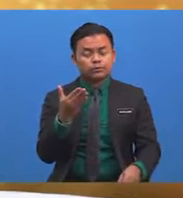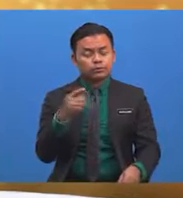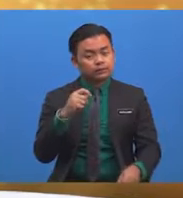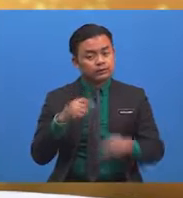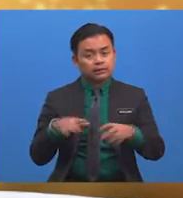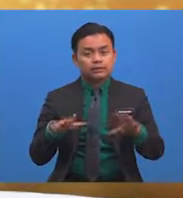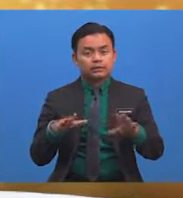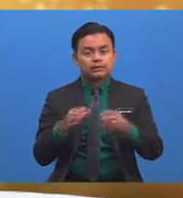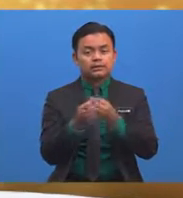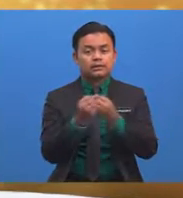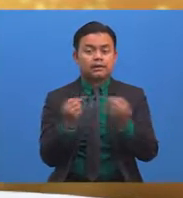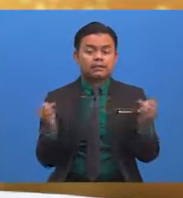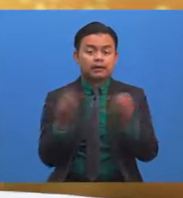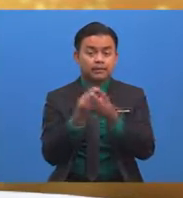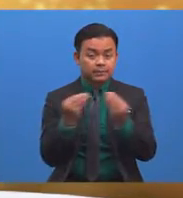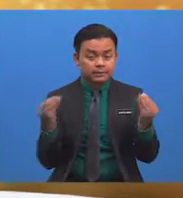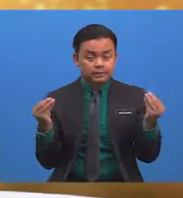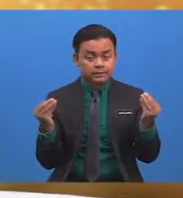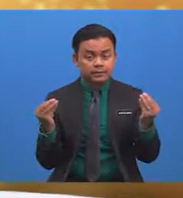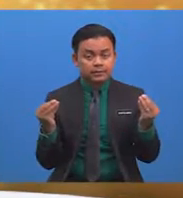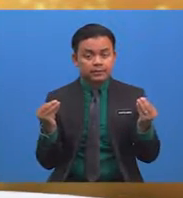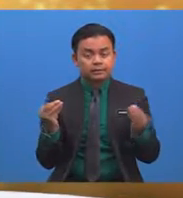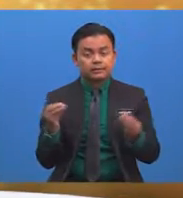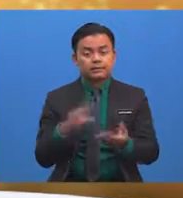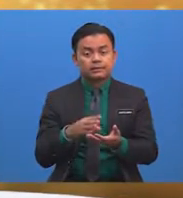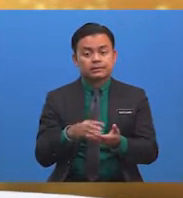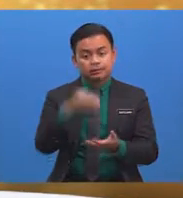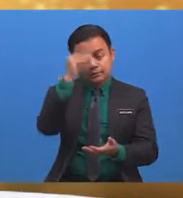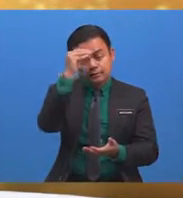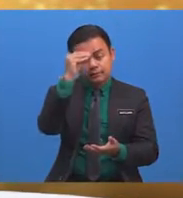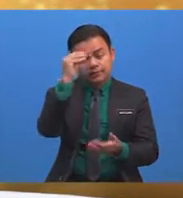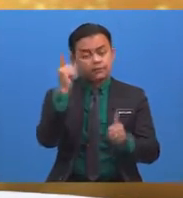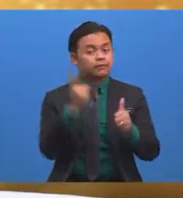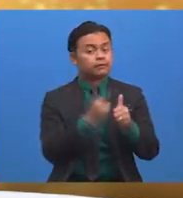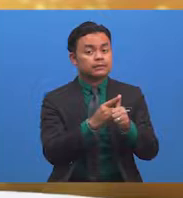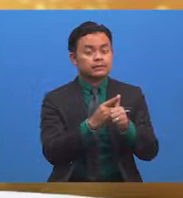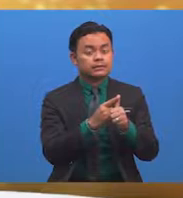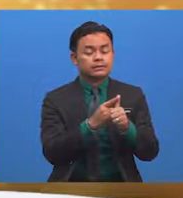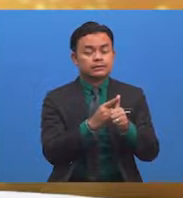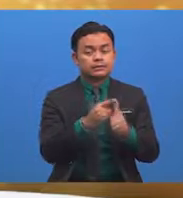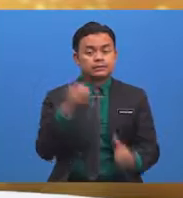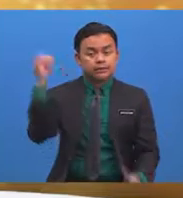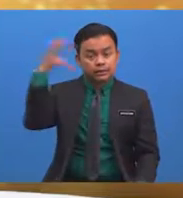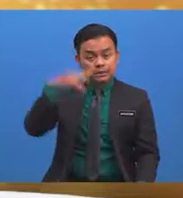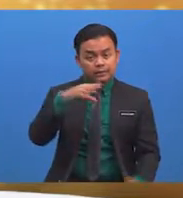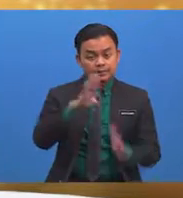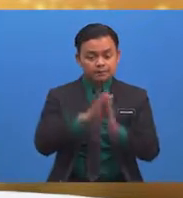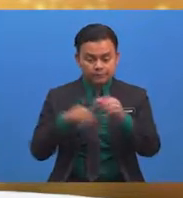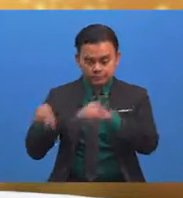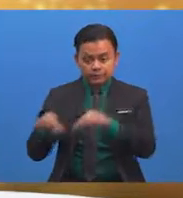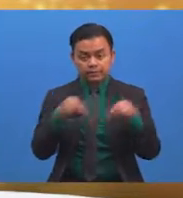selesai menguasai kriteria pembelajaran yang pertama bagi subtopik cahaya